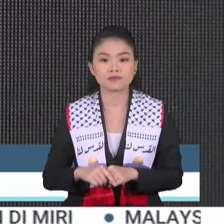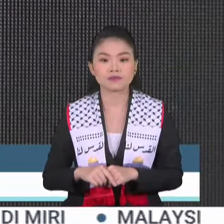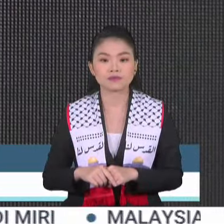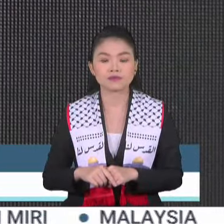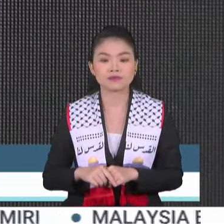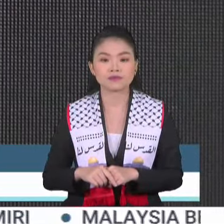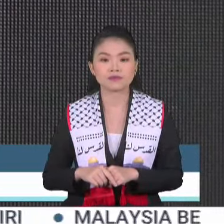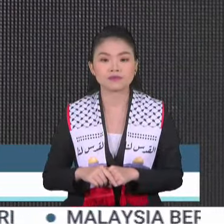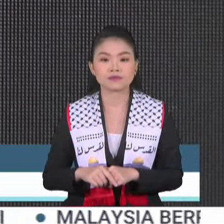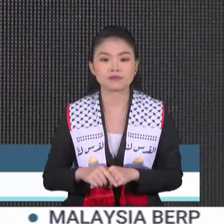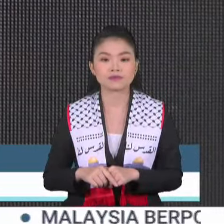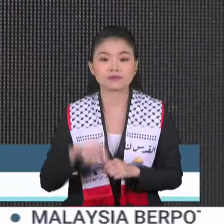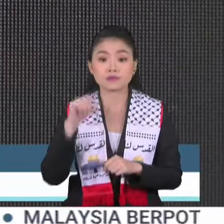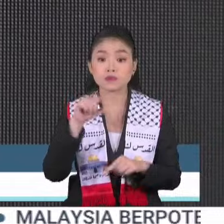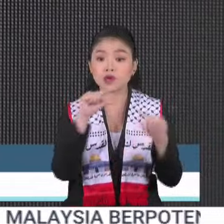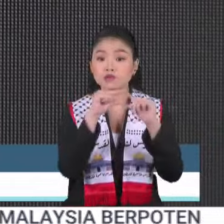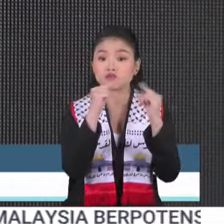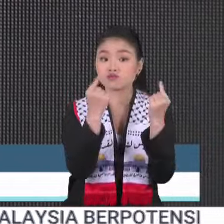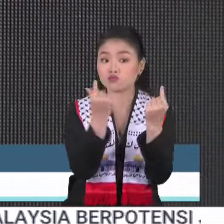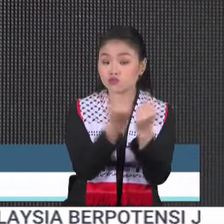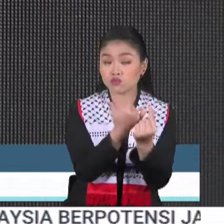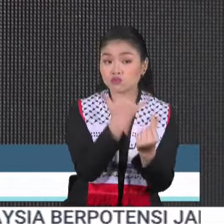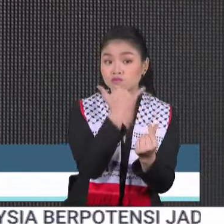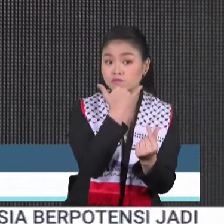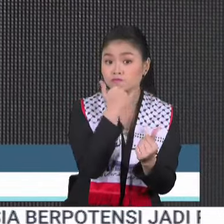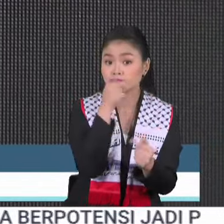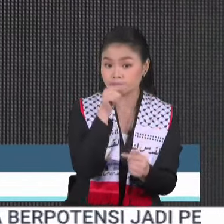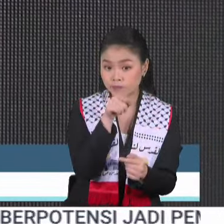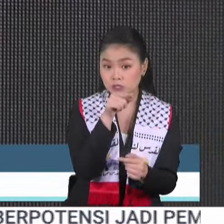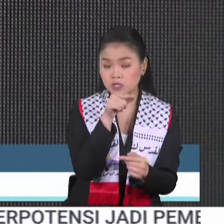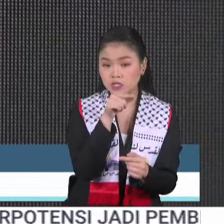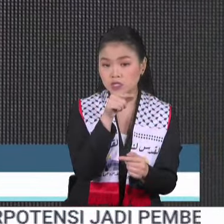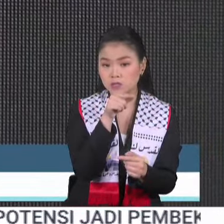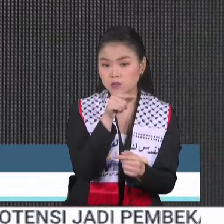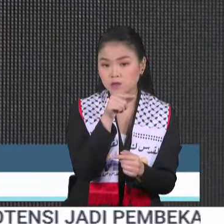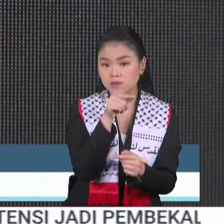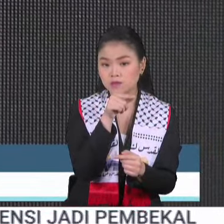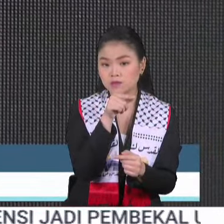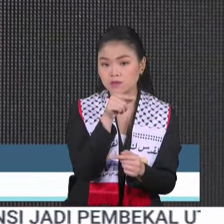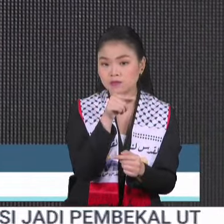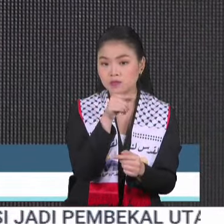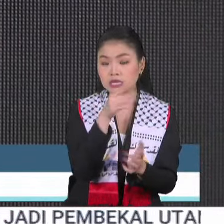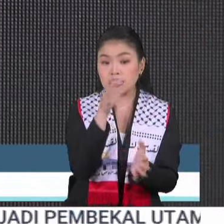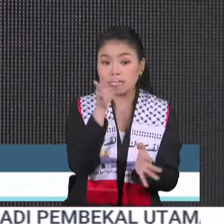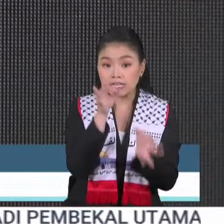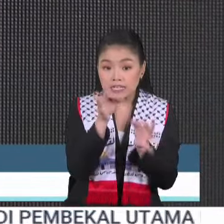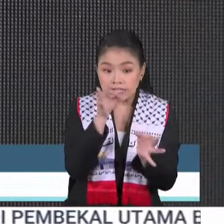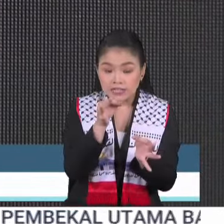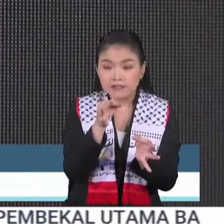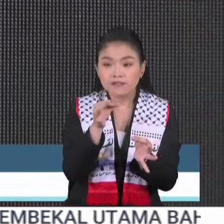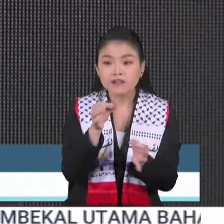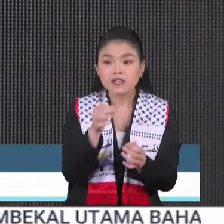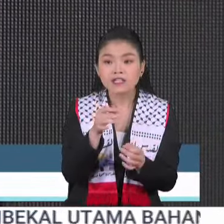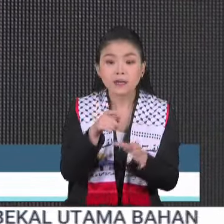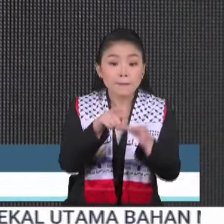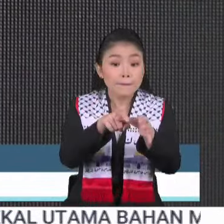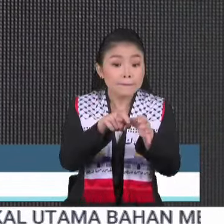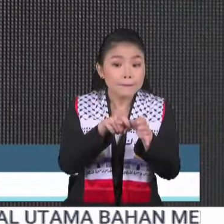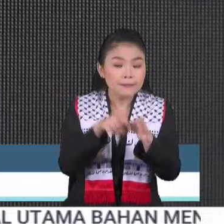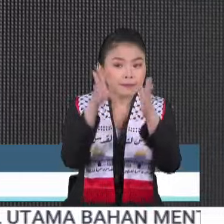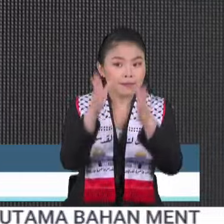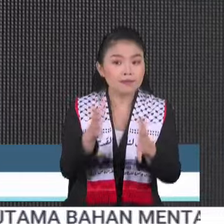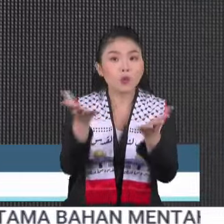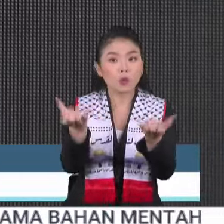ini kepada untuk daftar syarikat ke SSM